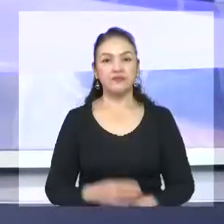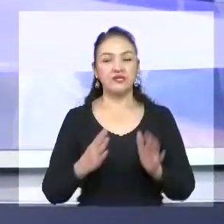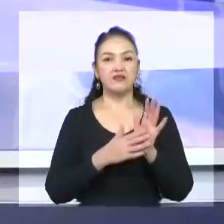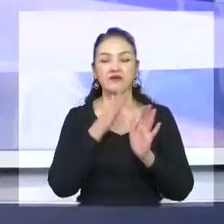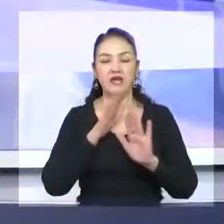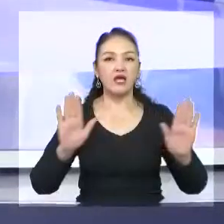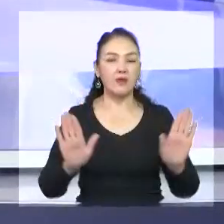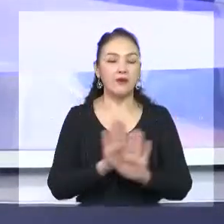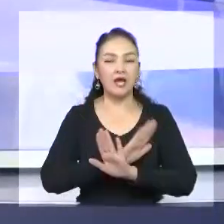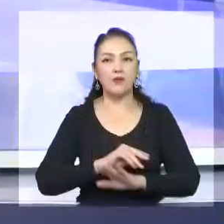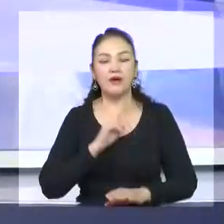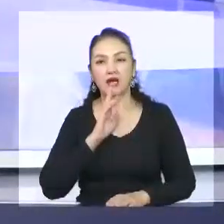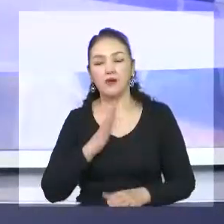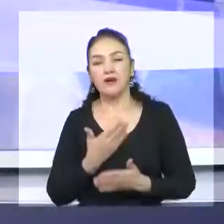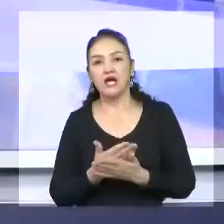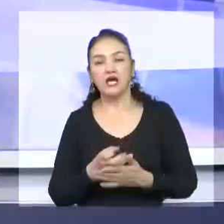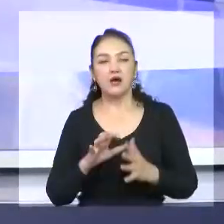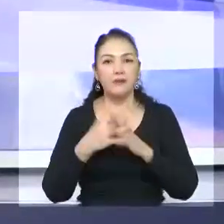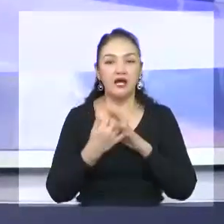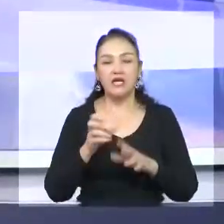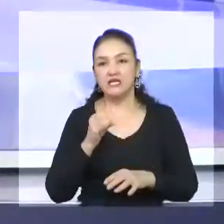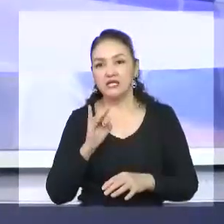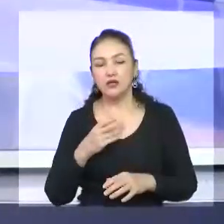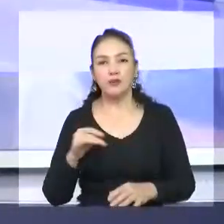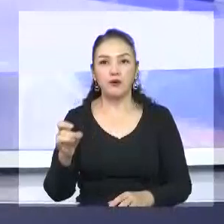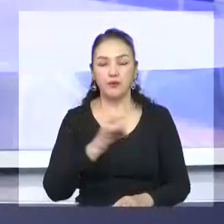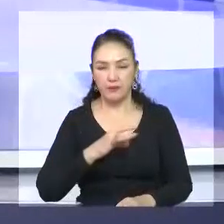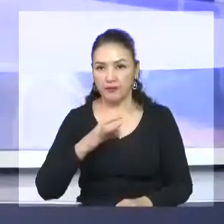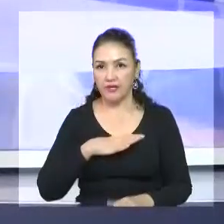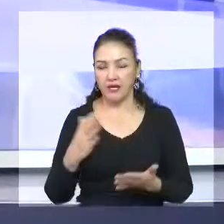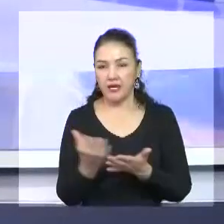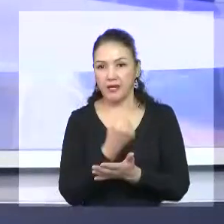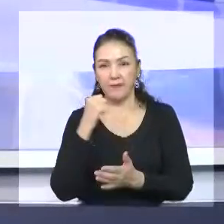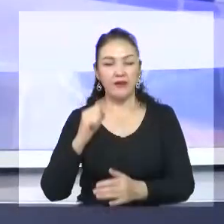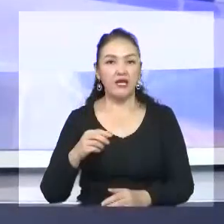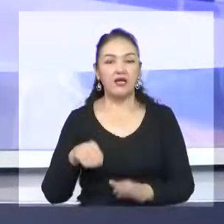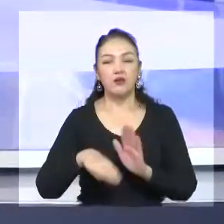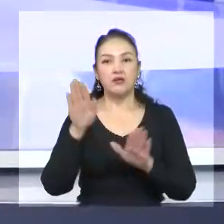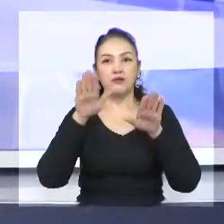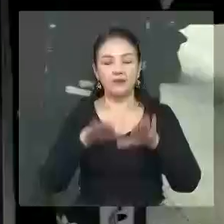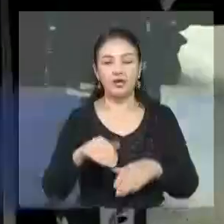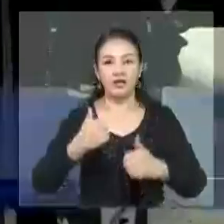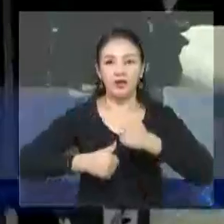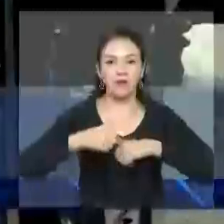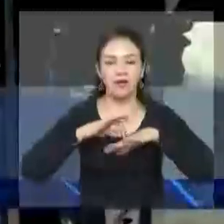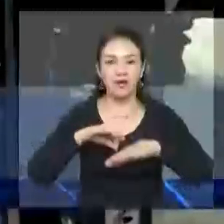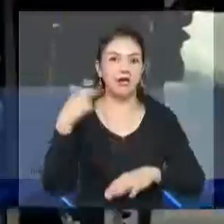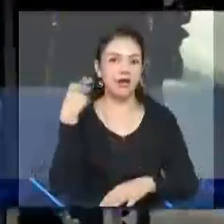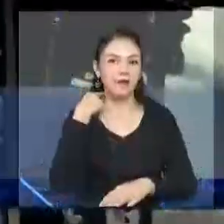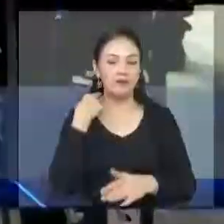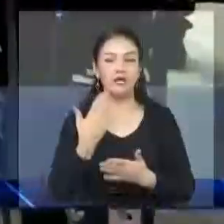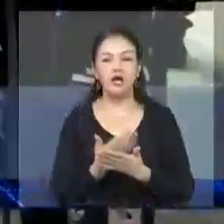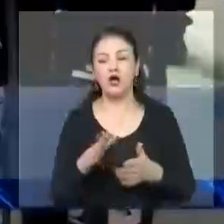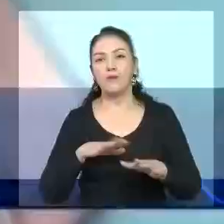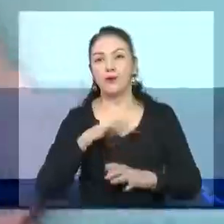Девятилетняя певица Ахирке Урымбайкызы из села Ахтасты Атекебийского района завоевала гран-при на конкурсе, прошедшем в Америке.